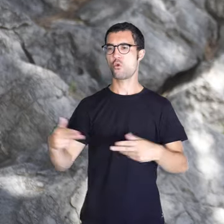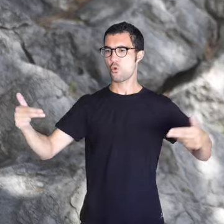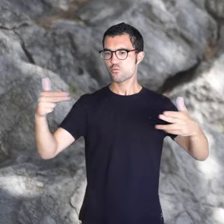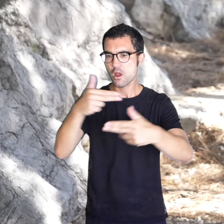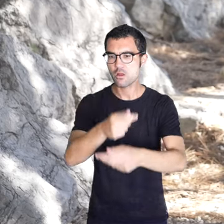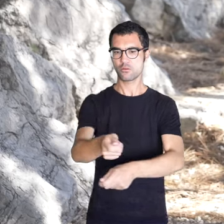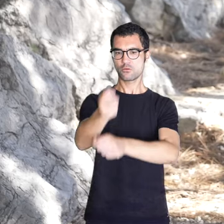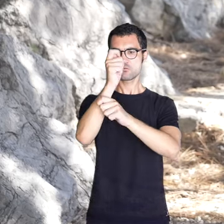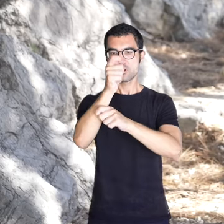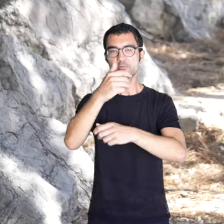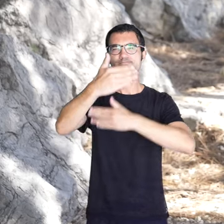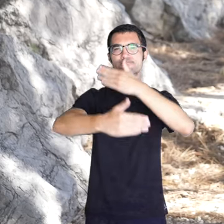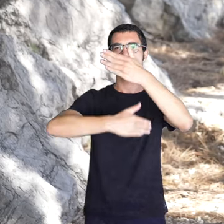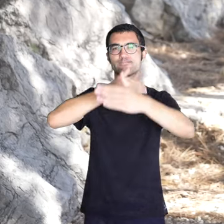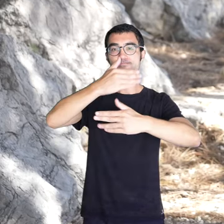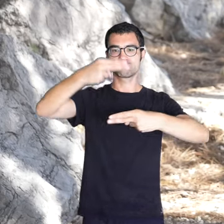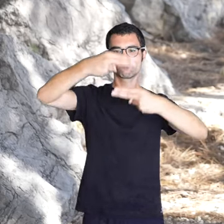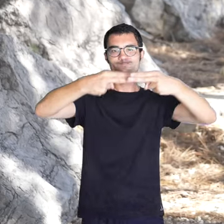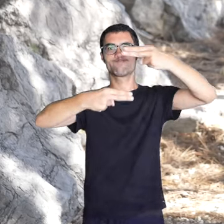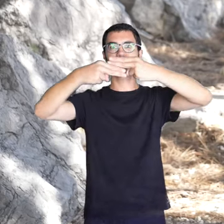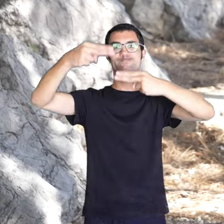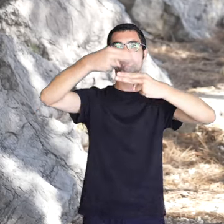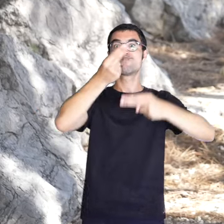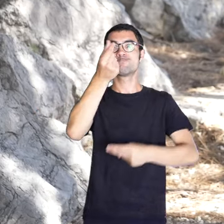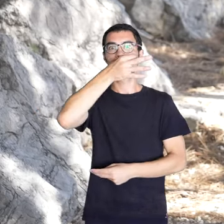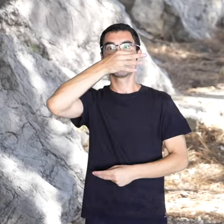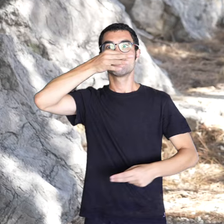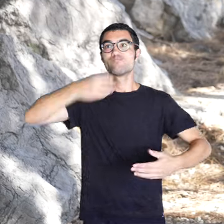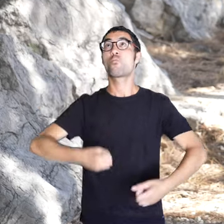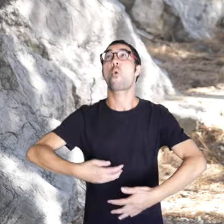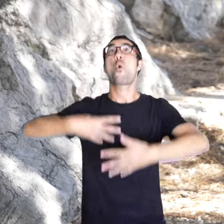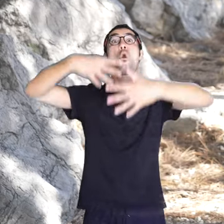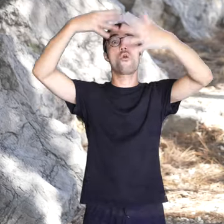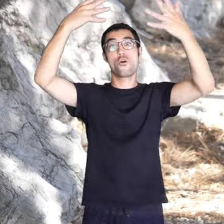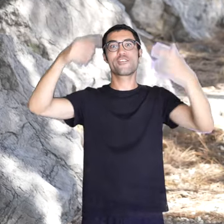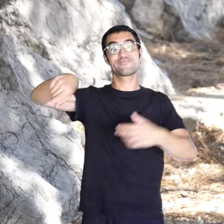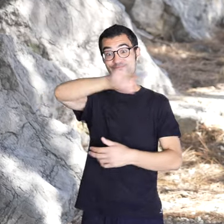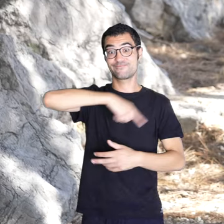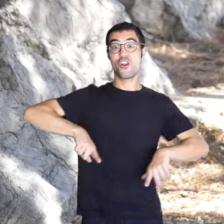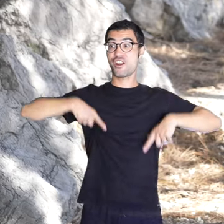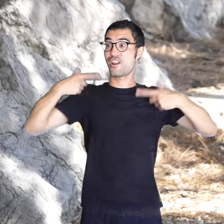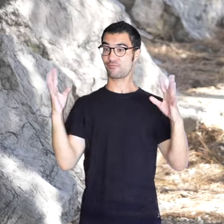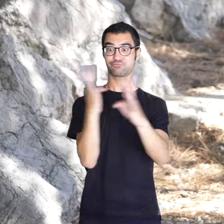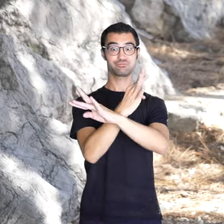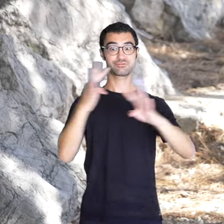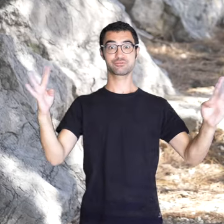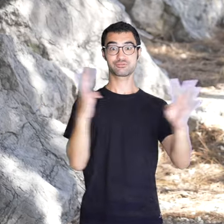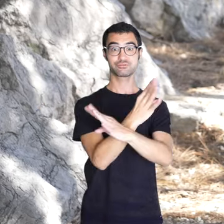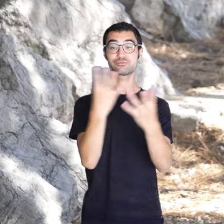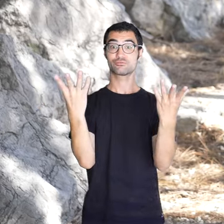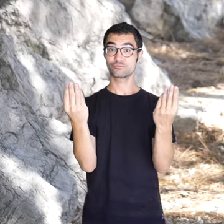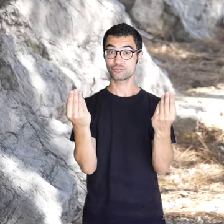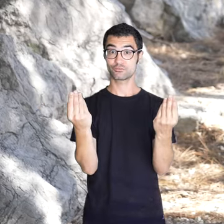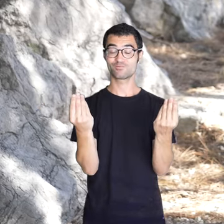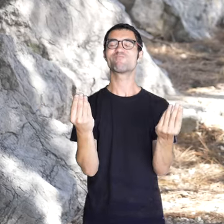construcció, sempre ha tingut molta vida, i llocs que tenen molta vida canvien molt. I jo, des de que vaig